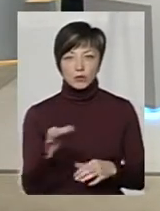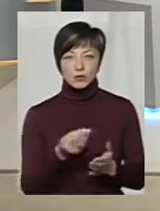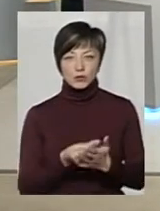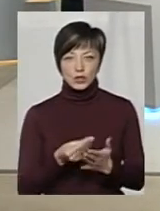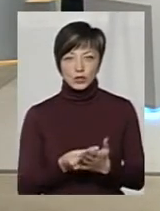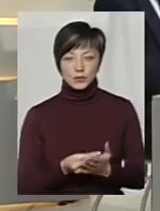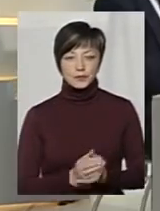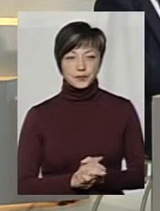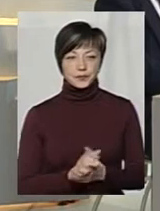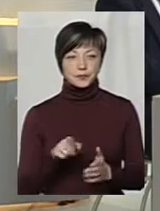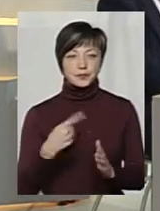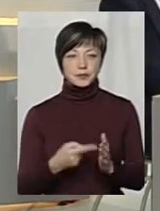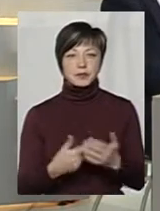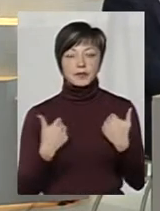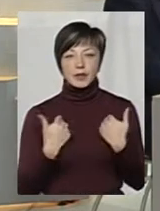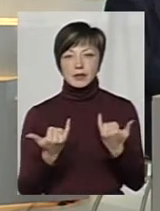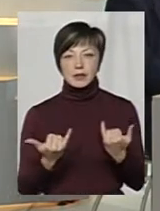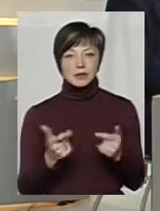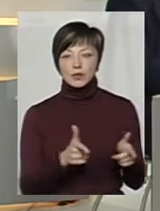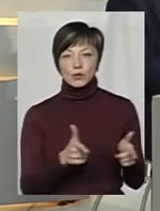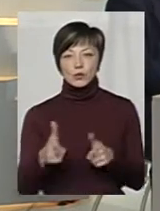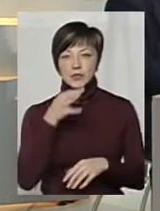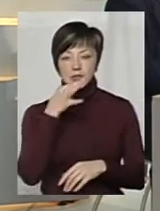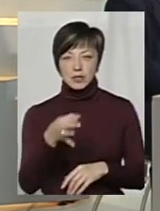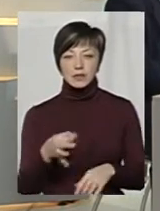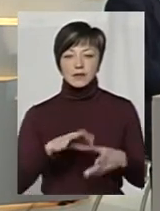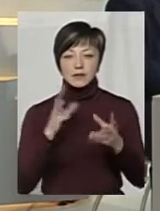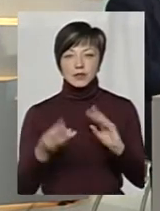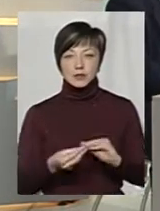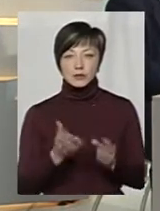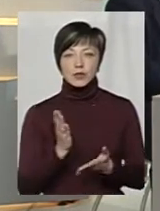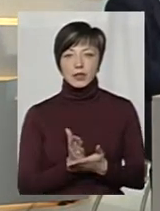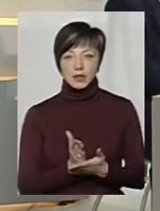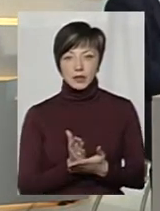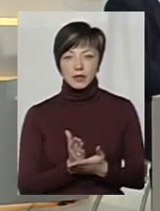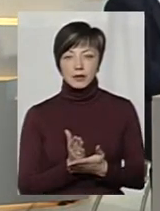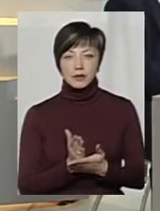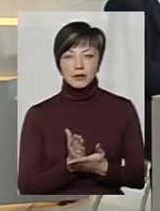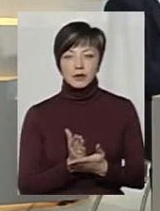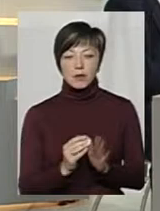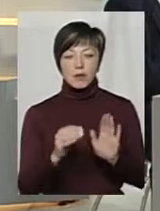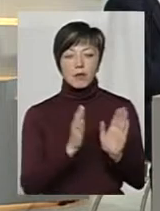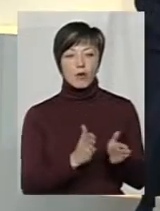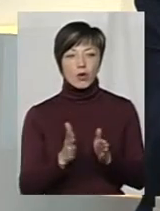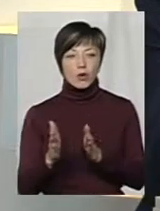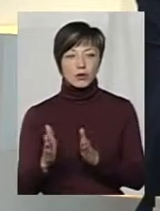бюджету? Ну, я зараз так не готов сказати. Ми в цілому є ну, порядок